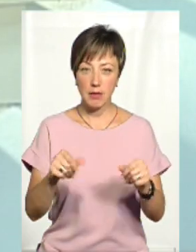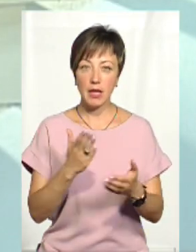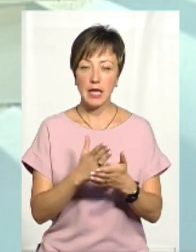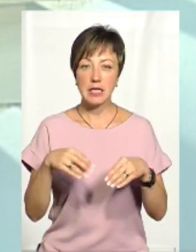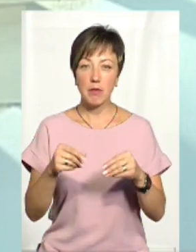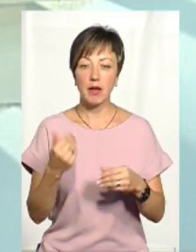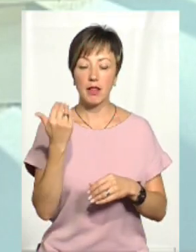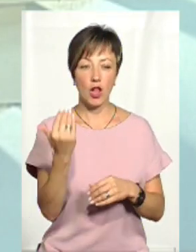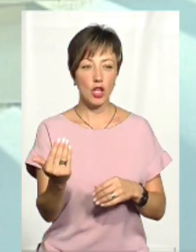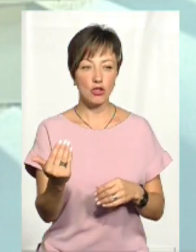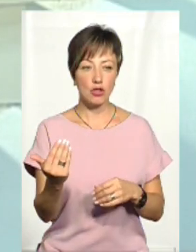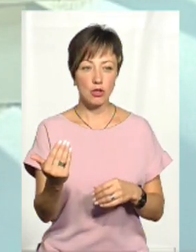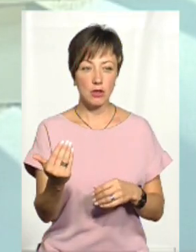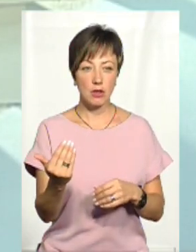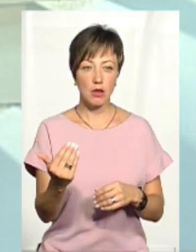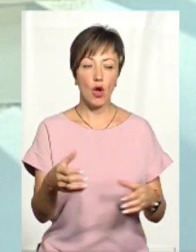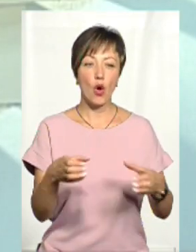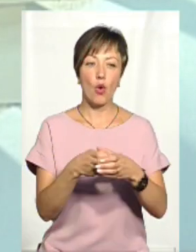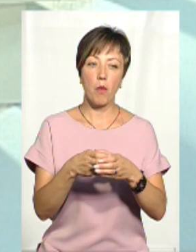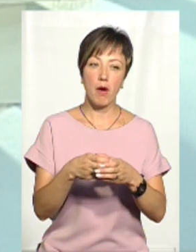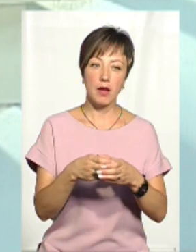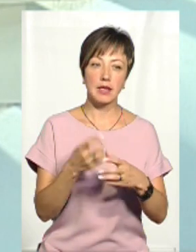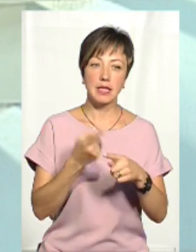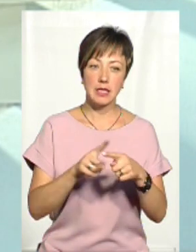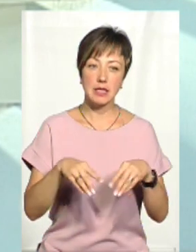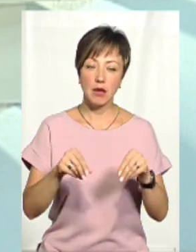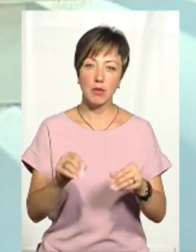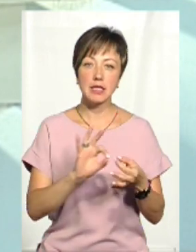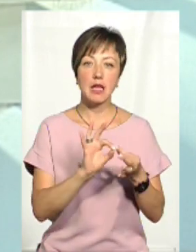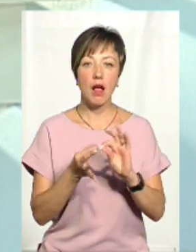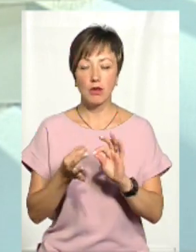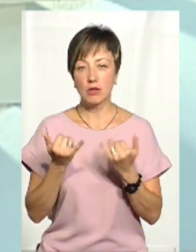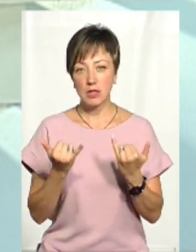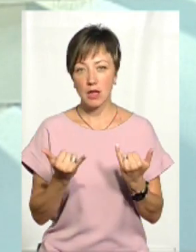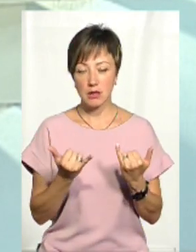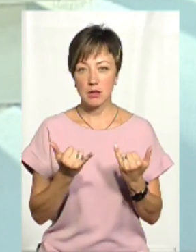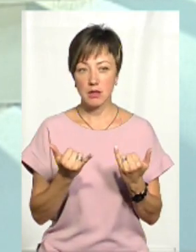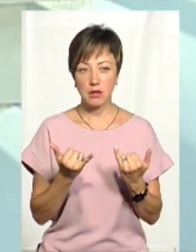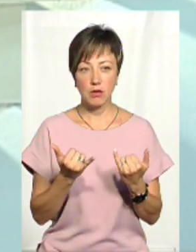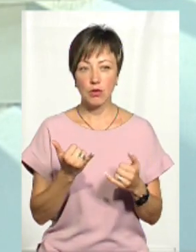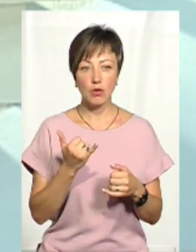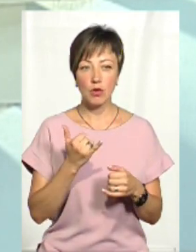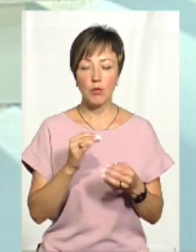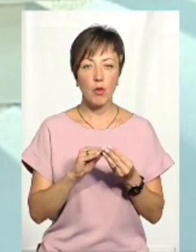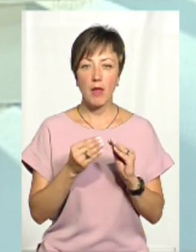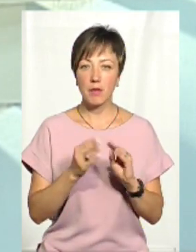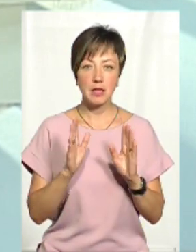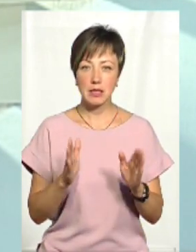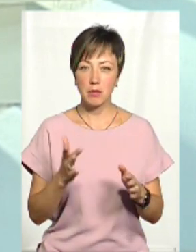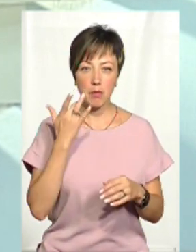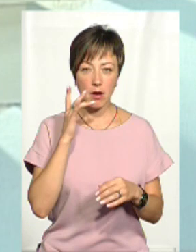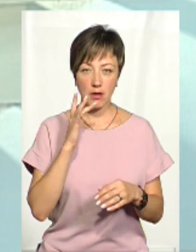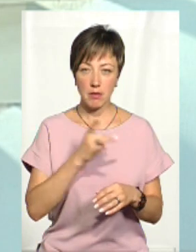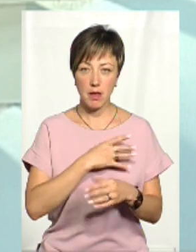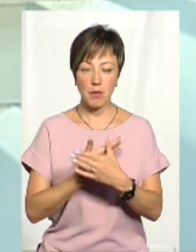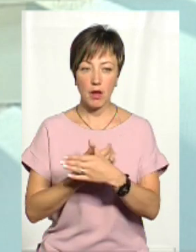є землі, які належать громаді. На цих землях трохи складно нам зараз, як показують. У нас проблема не тільки з